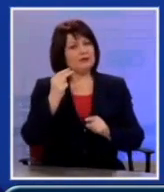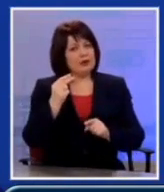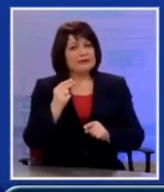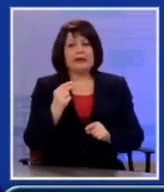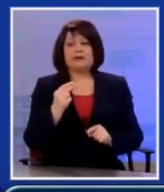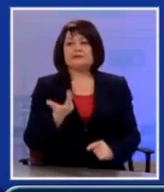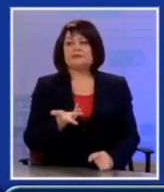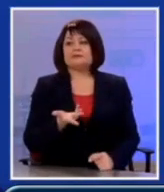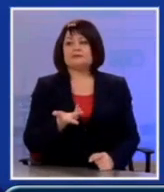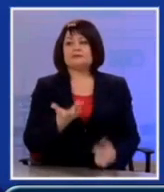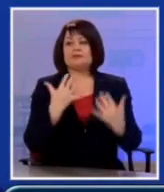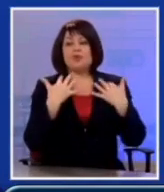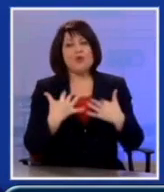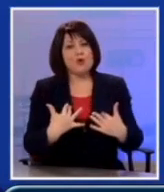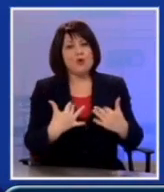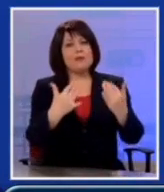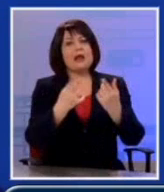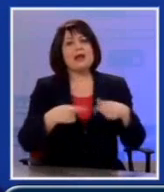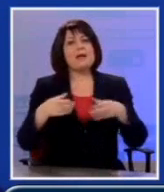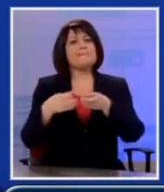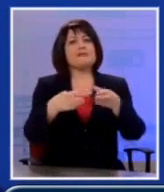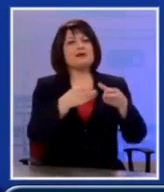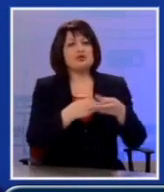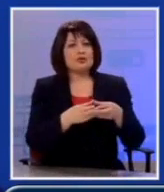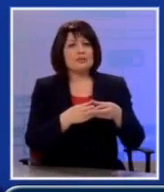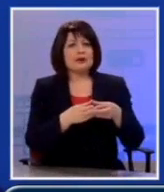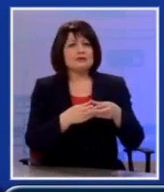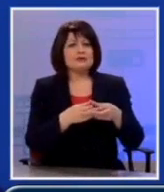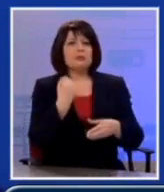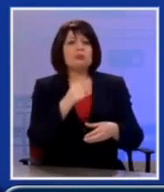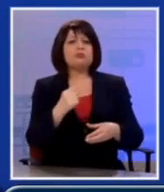των οποίων η Ολομέλεια ή οι Επιτροπές δεν άκουσαν τη φωνή.